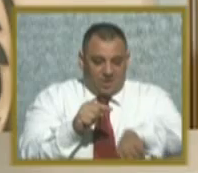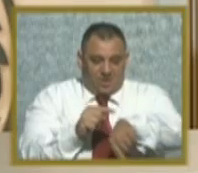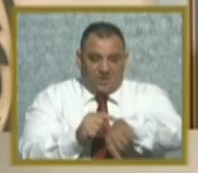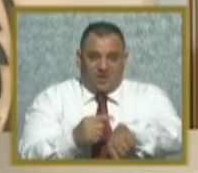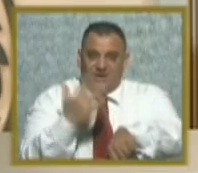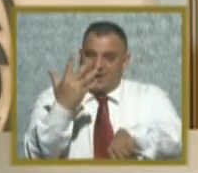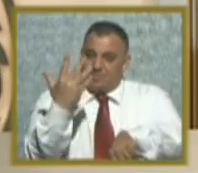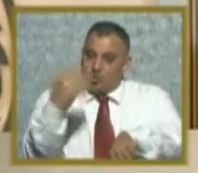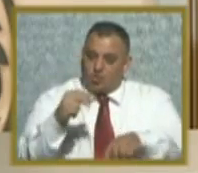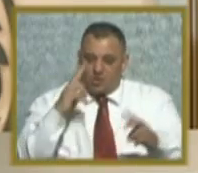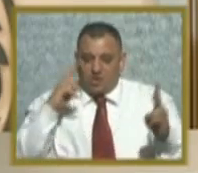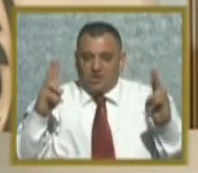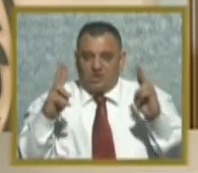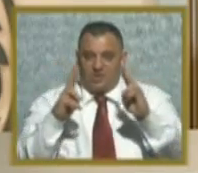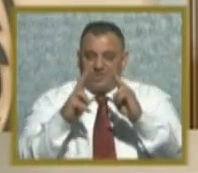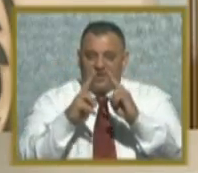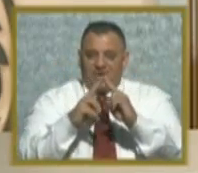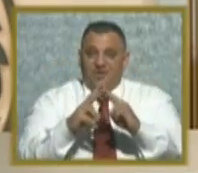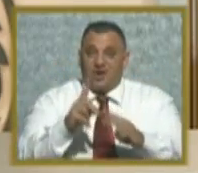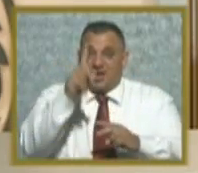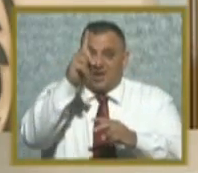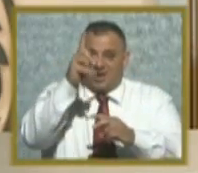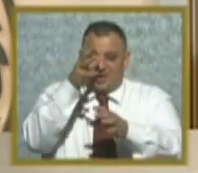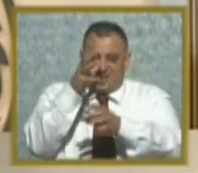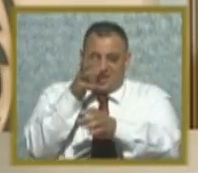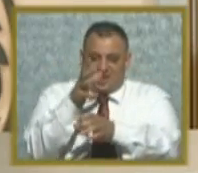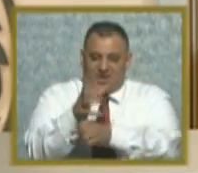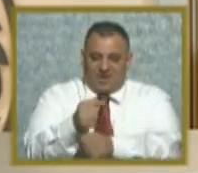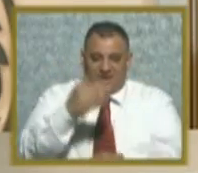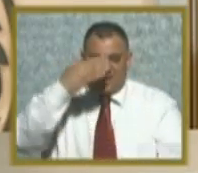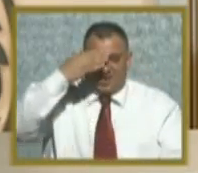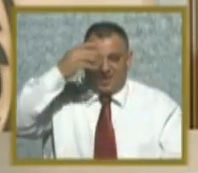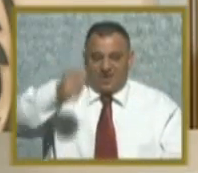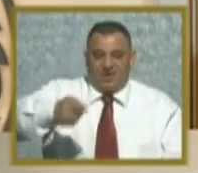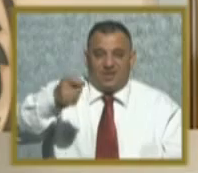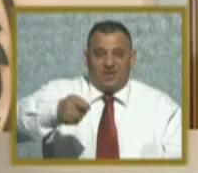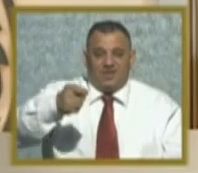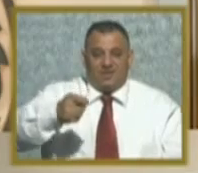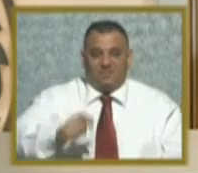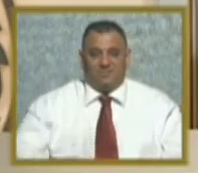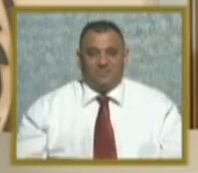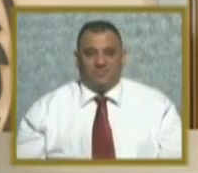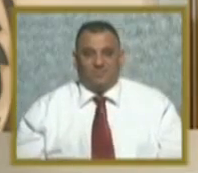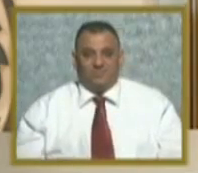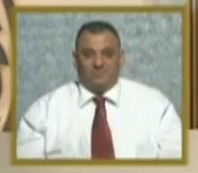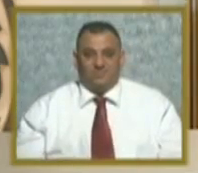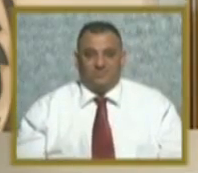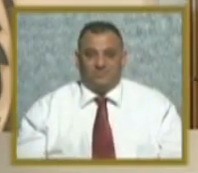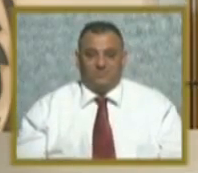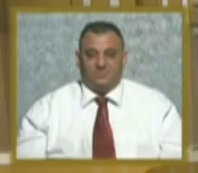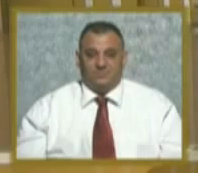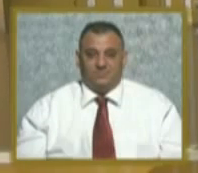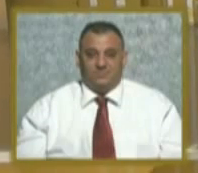والفنيين والمهندسين، ولكم أنتم الشكر أيضا والتقدير على المتابعة، وإلى اللقاء الغد بإذن الله، استودعكم الله، السلام عليكم ورحمة الله